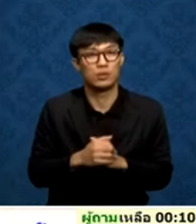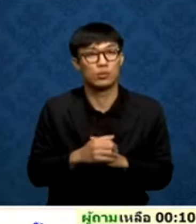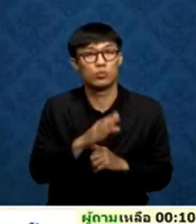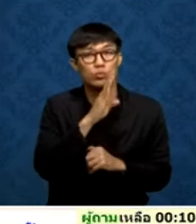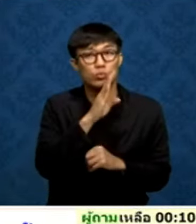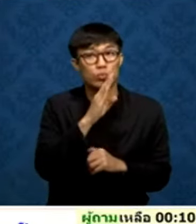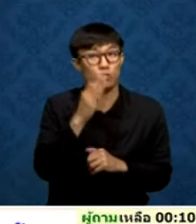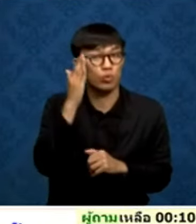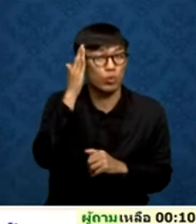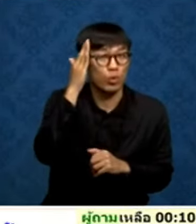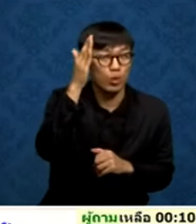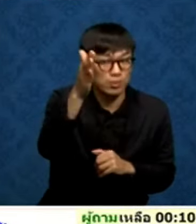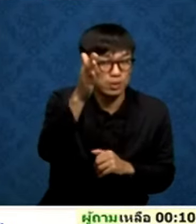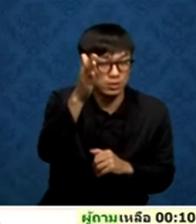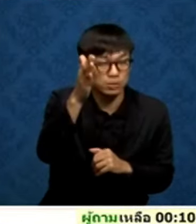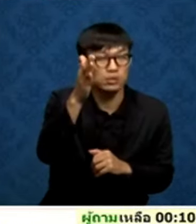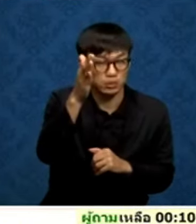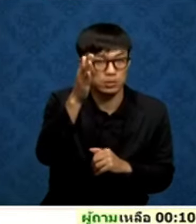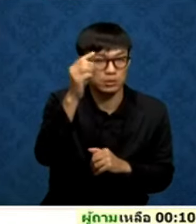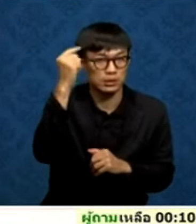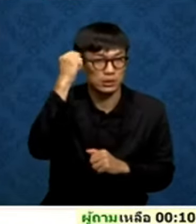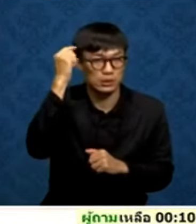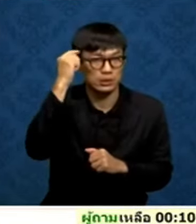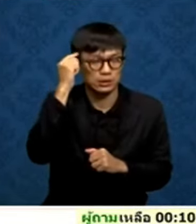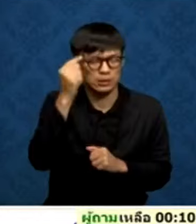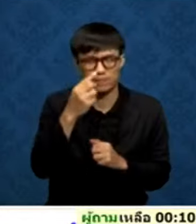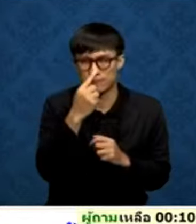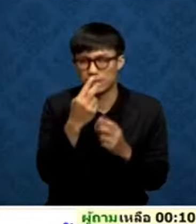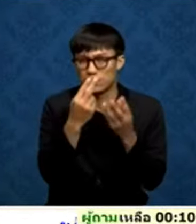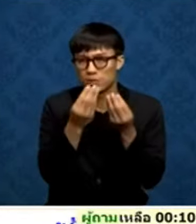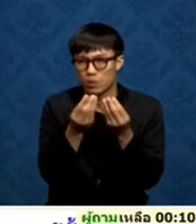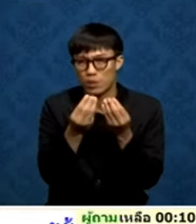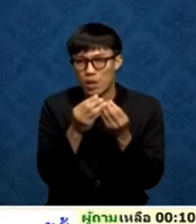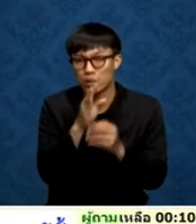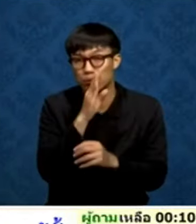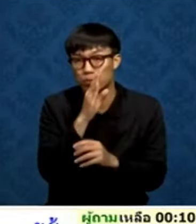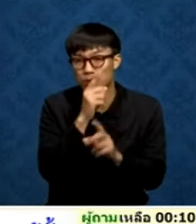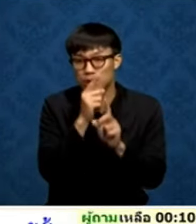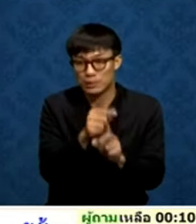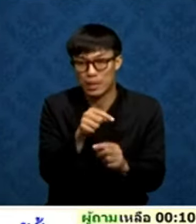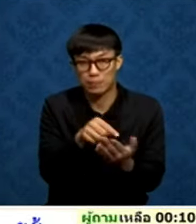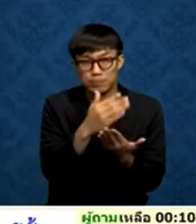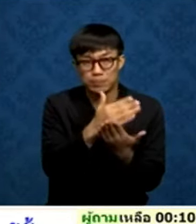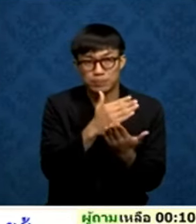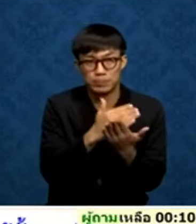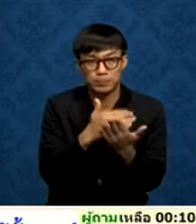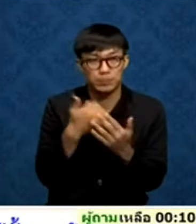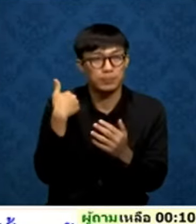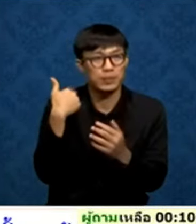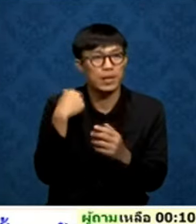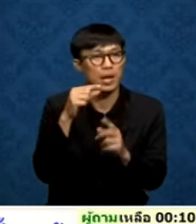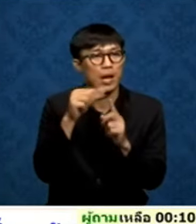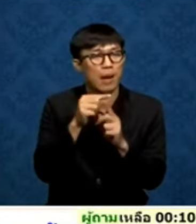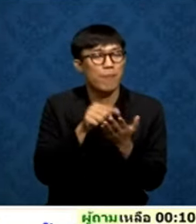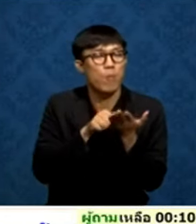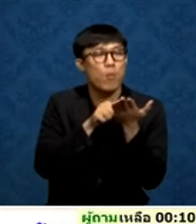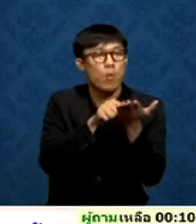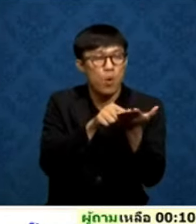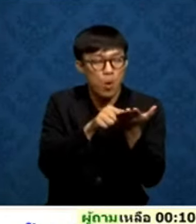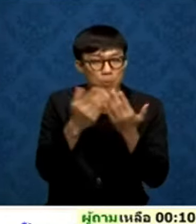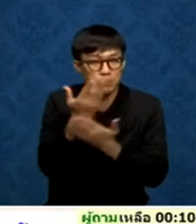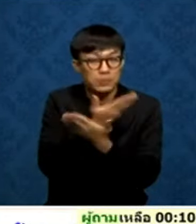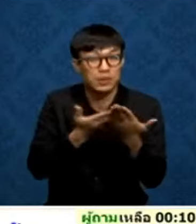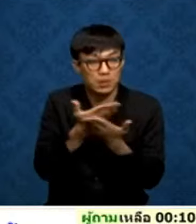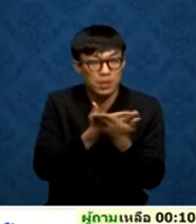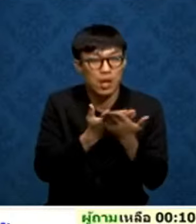องไปอีกหน่อยนึงก็คือว่าน่าจะได้ถึงเห็นตัวเลขถ้าเป็นไปตามนี้เพราะว่ามีใบคำขอที่อยู่ระหว่างการพิจารณาอยู่เนี่ยนะครับแล้วเร